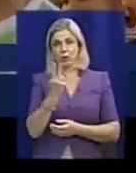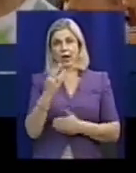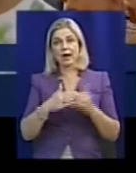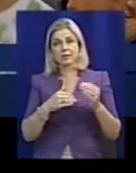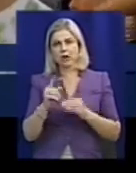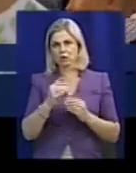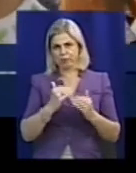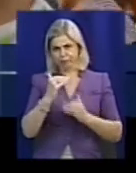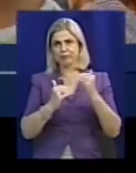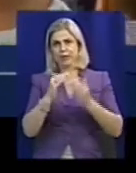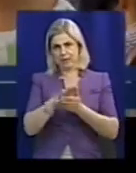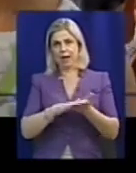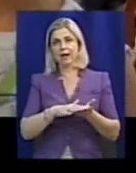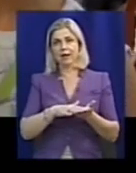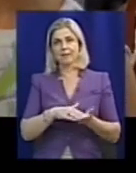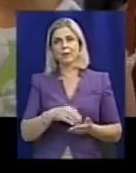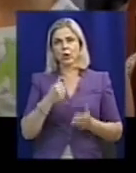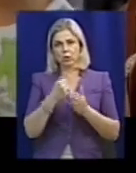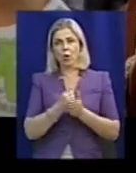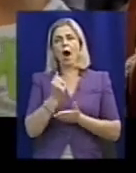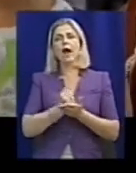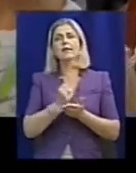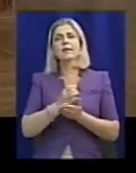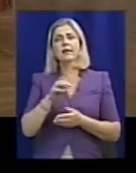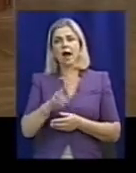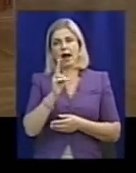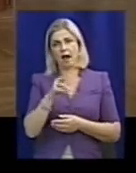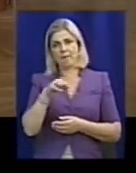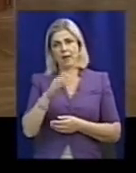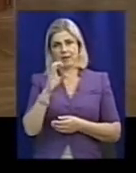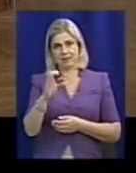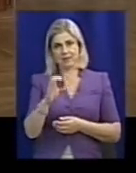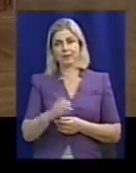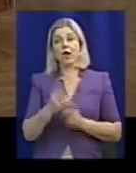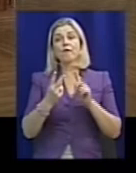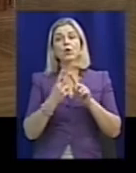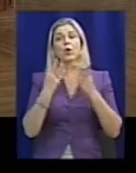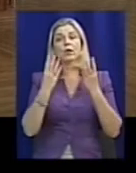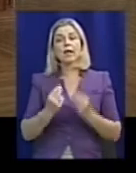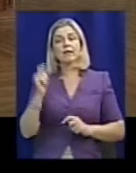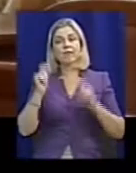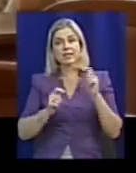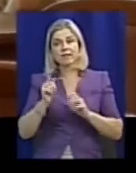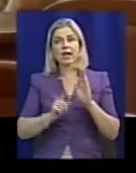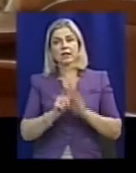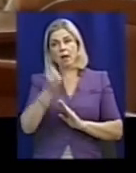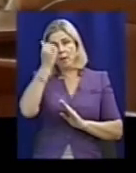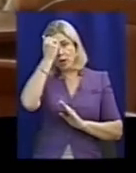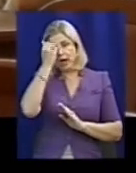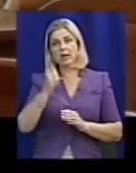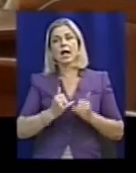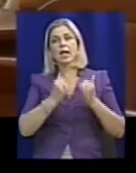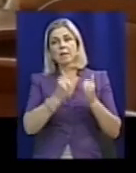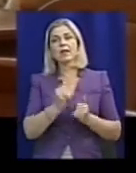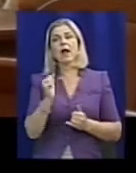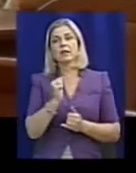далі до кандидата майстра спорту. У другий день фестивалю розпочнеться турнір «Меморіал» імені Олександра